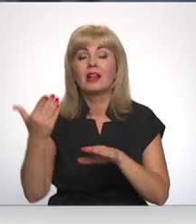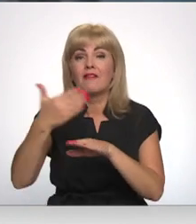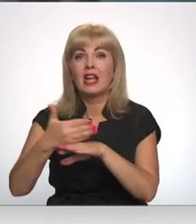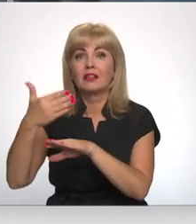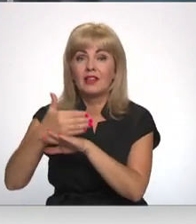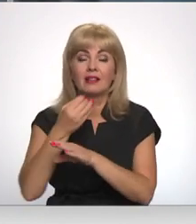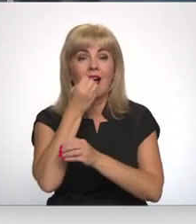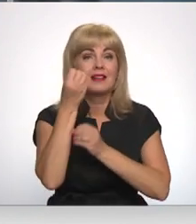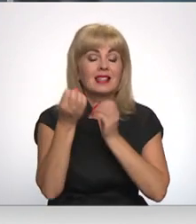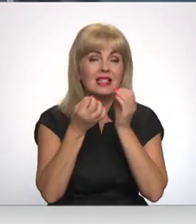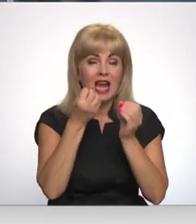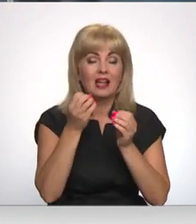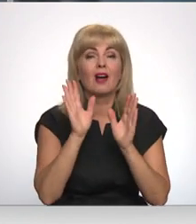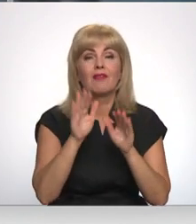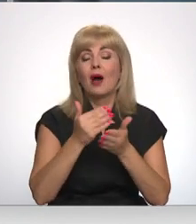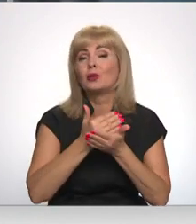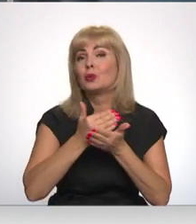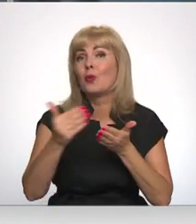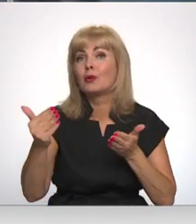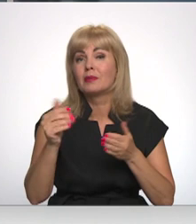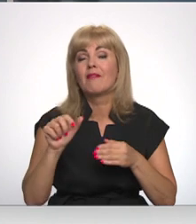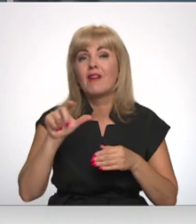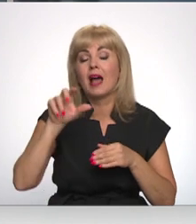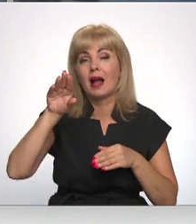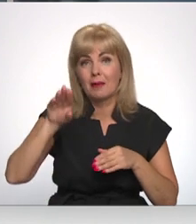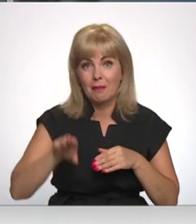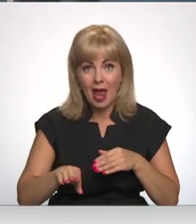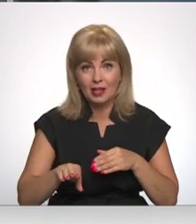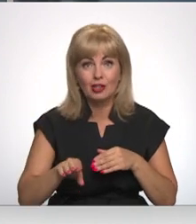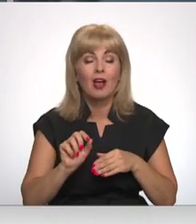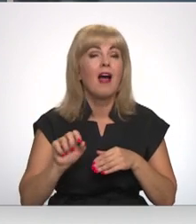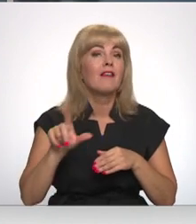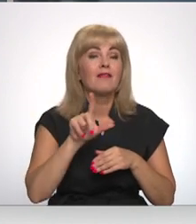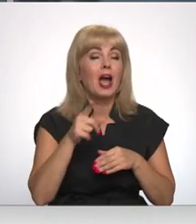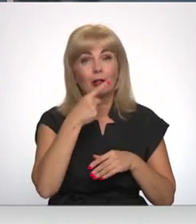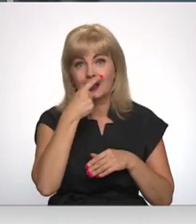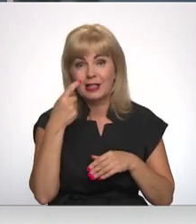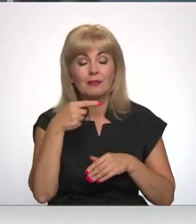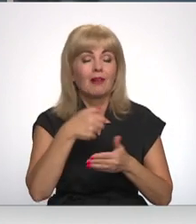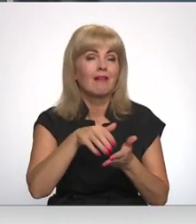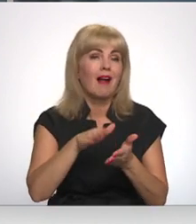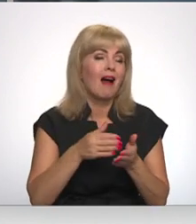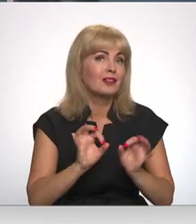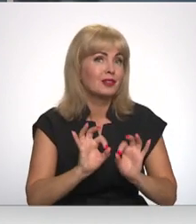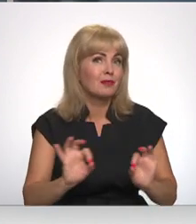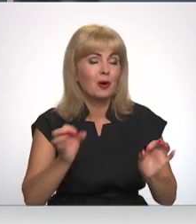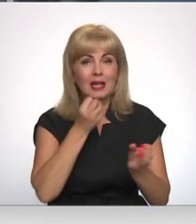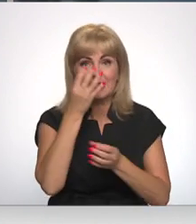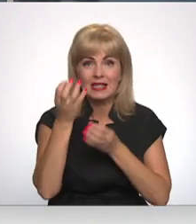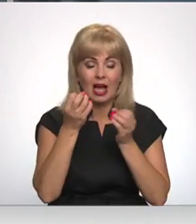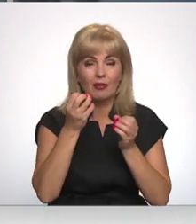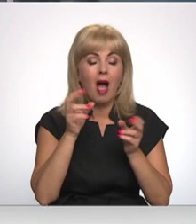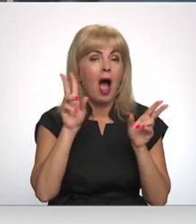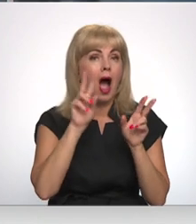ka ziedēšana var pat turpināties vairākus mēnešus. Un vairākus simtus šo krāšņo ziedu dabas muzeja aplūkoja man